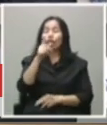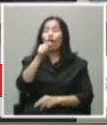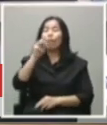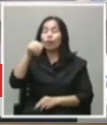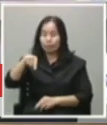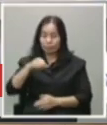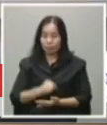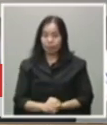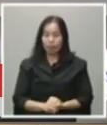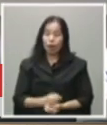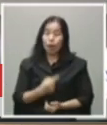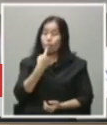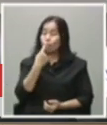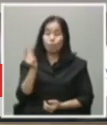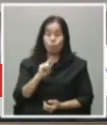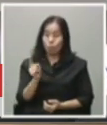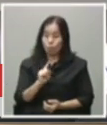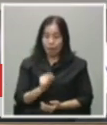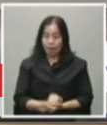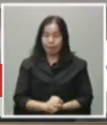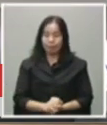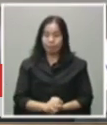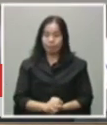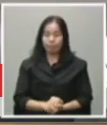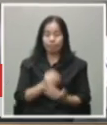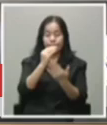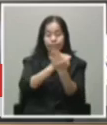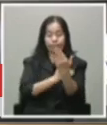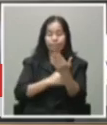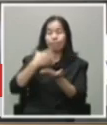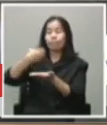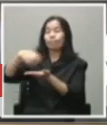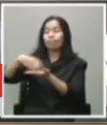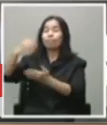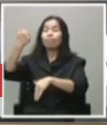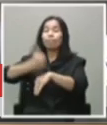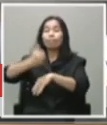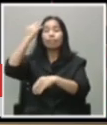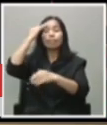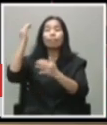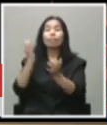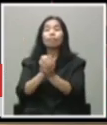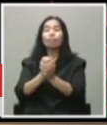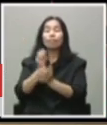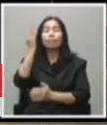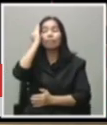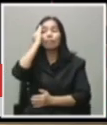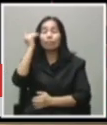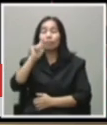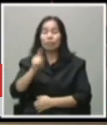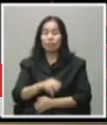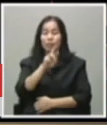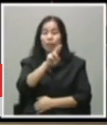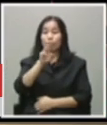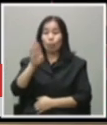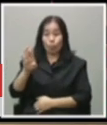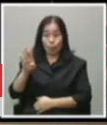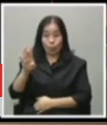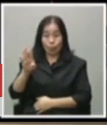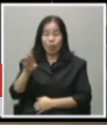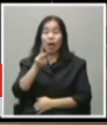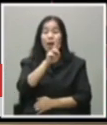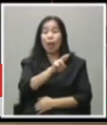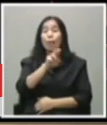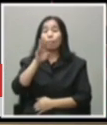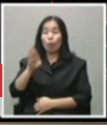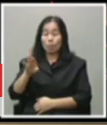ายงานถึงปัญหาให้ผู้บัญชาการตำรวจแห่งชาติปัญหาคืออะไรครับระบบท่านประธานต้องเข้าใจนะครับเร